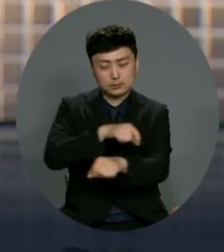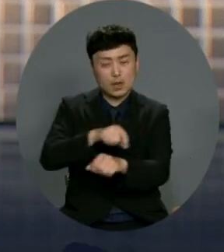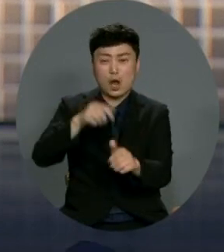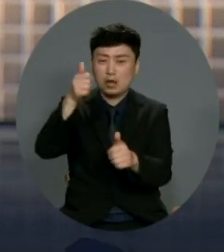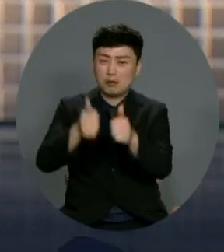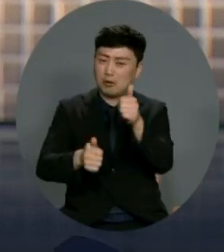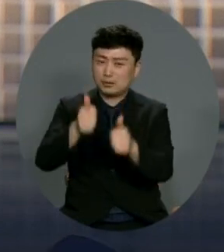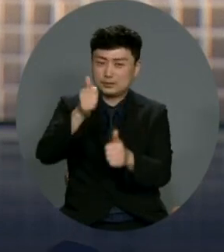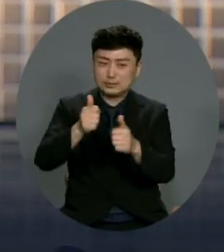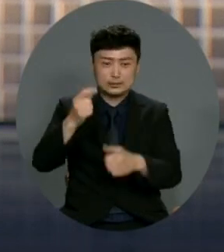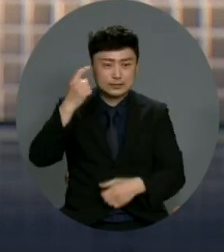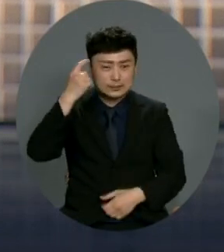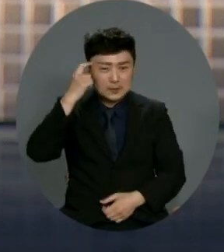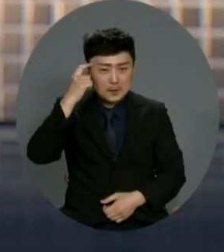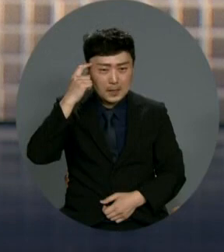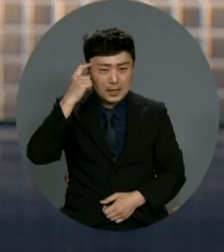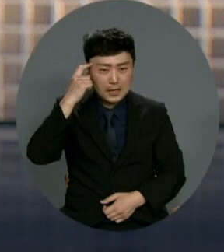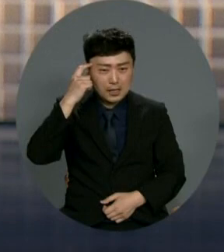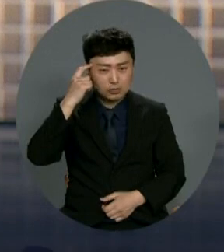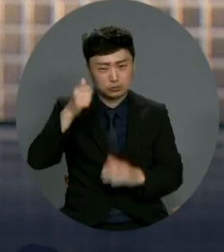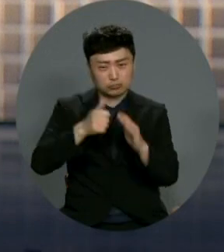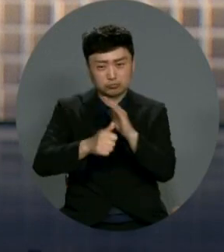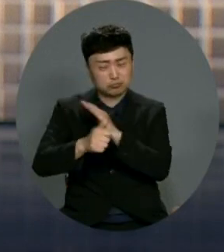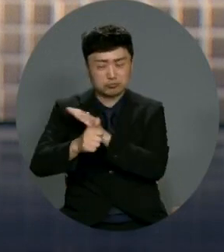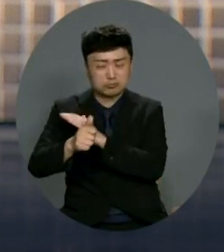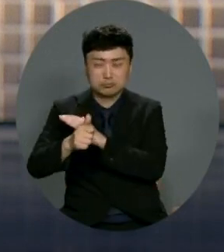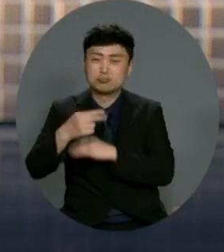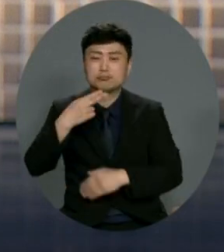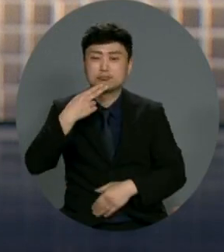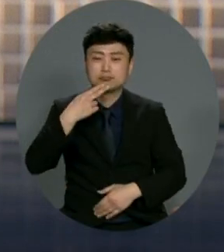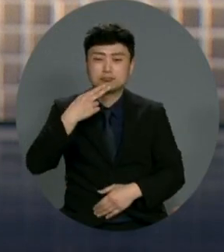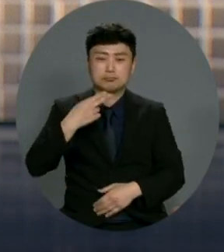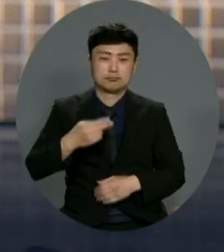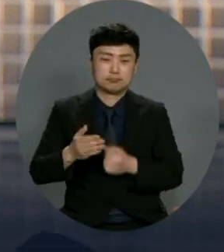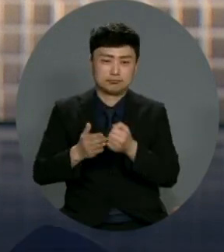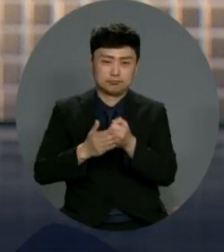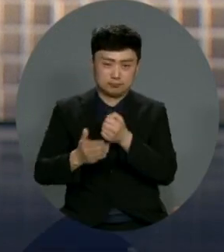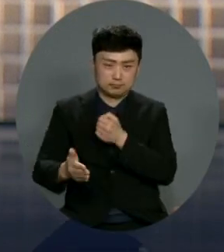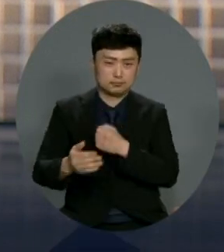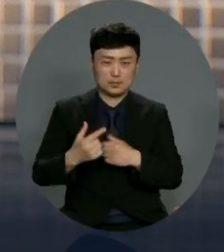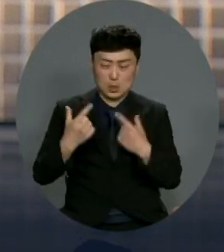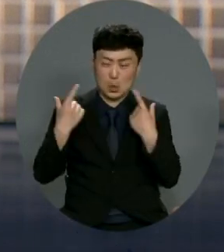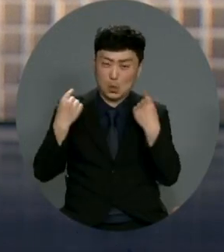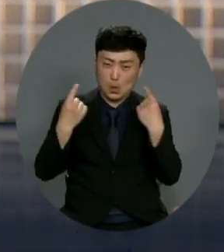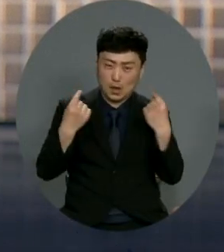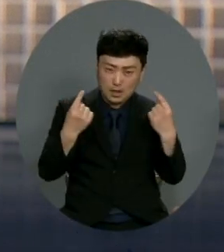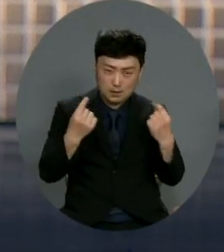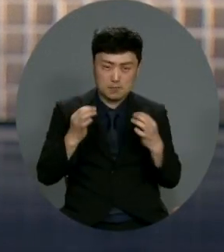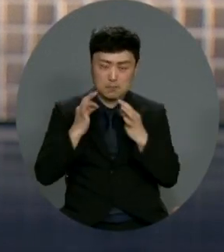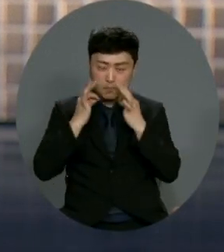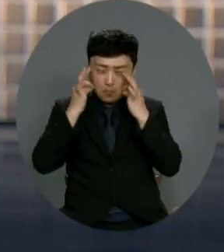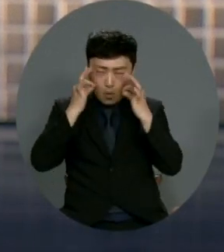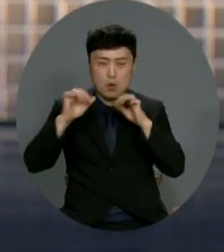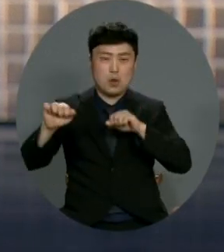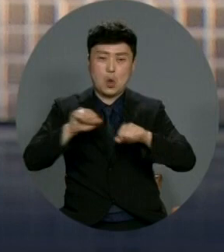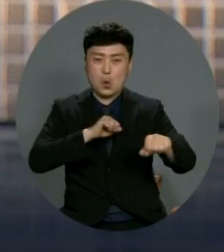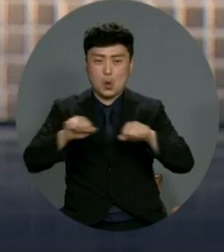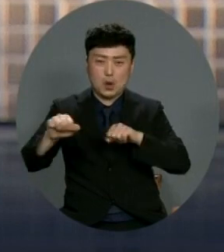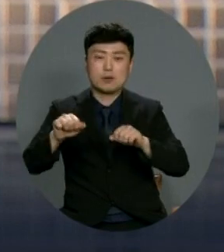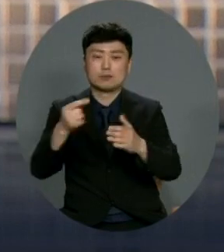특별한 경기다라는 인식은 저희 선수들은 가지고 있지 않은 것 같고 뭐 똑같이 최선을 다하는 플레이를 하기